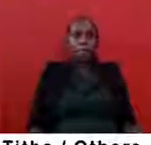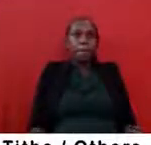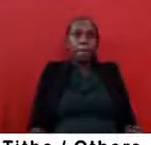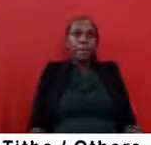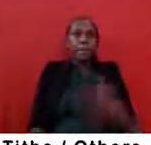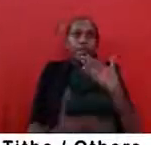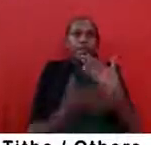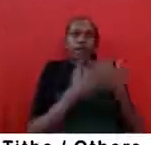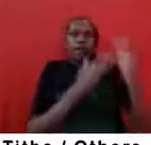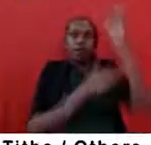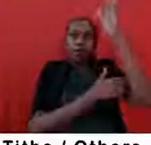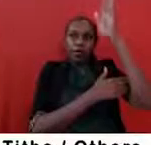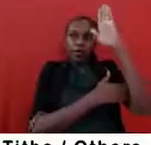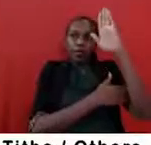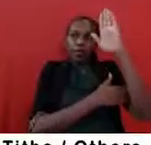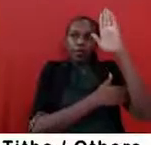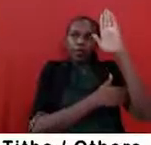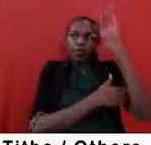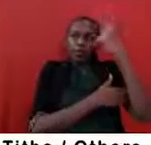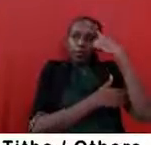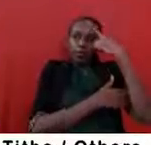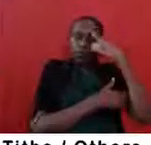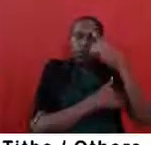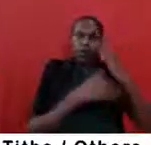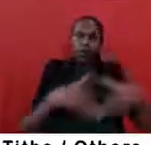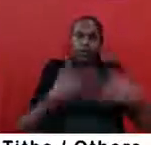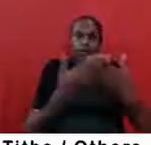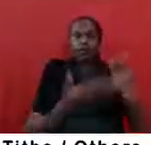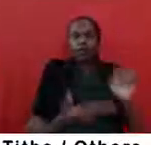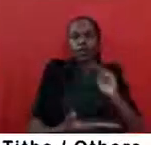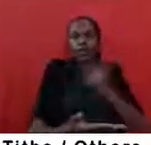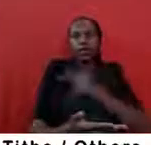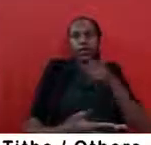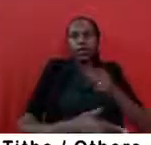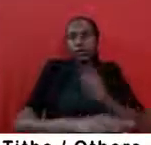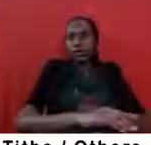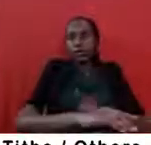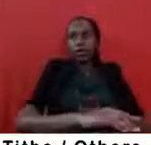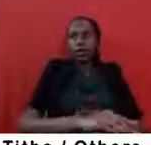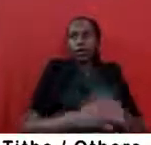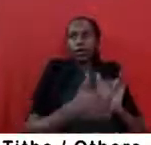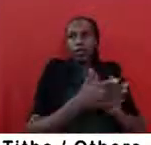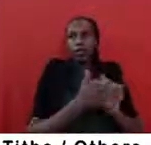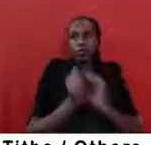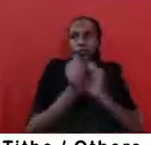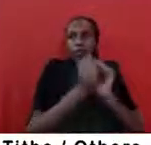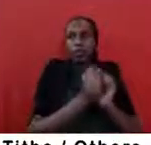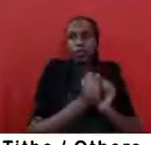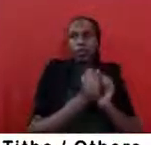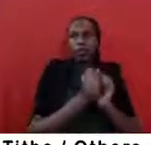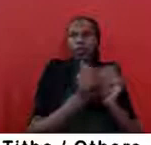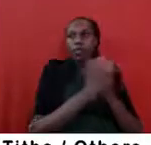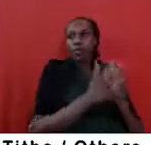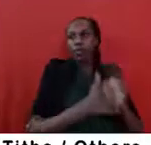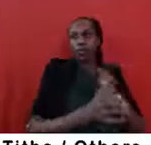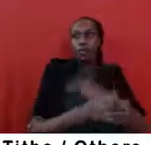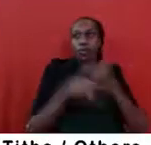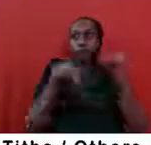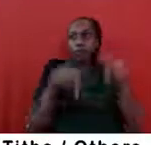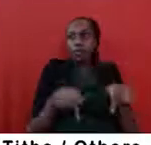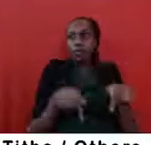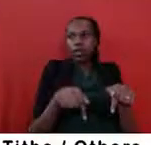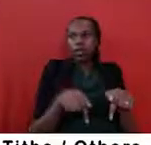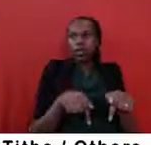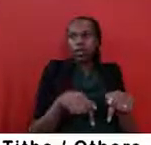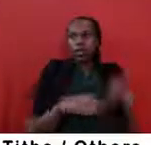Tuashukuru Mwenyezi Mungu kwa kutujalia wakati huu ndio tuweze kushirikiana pamoja siku ya leo ikiwa